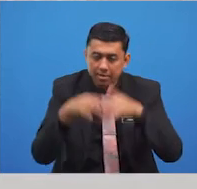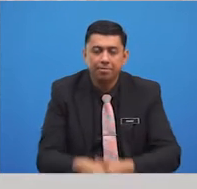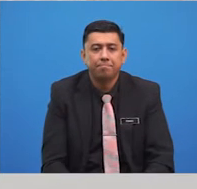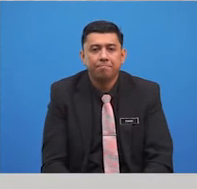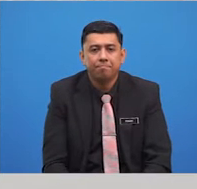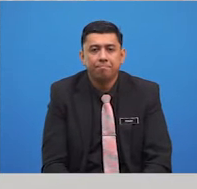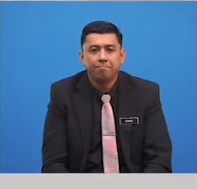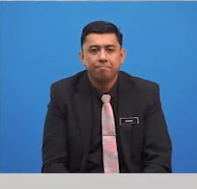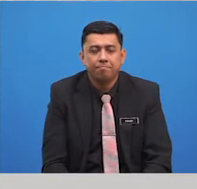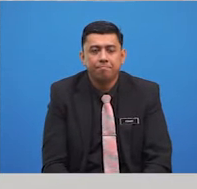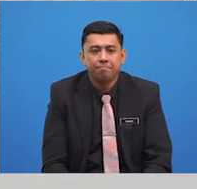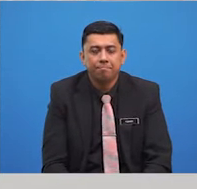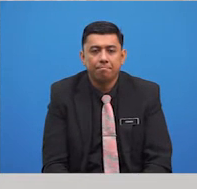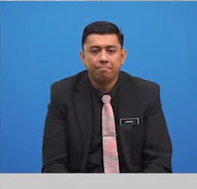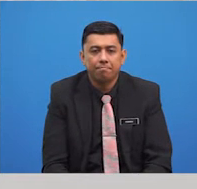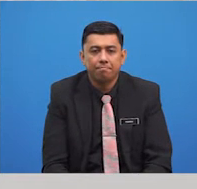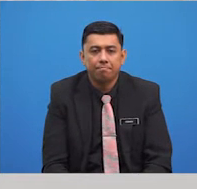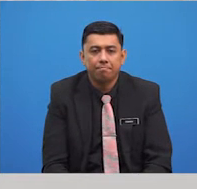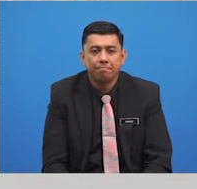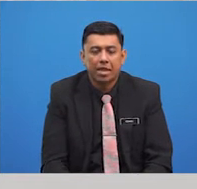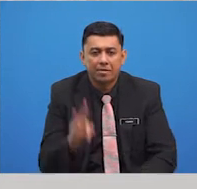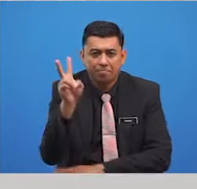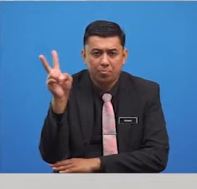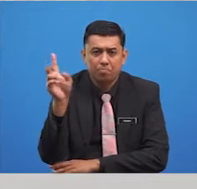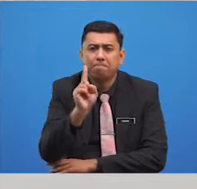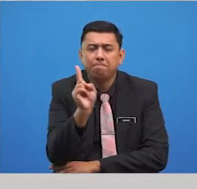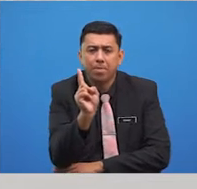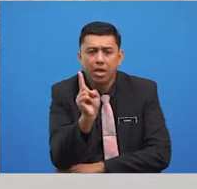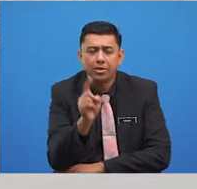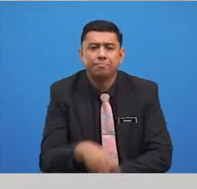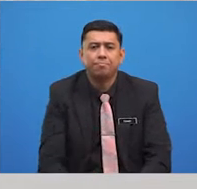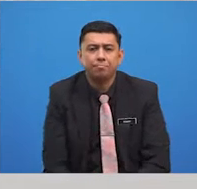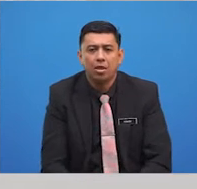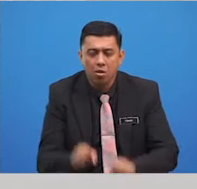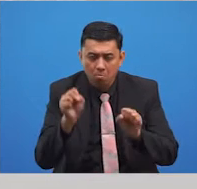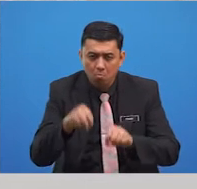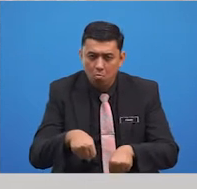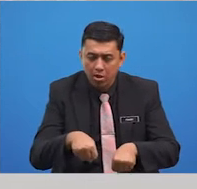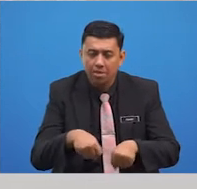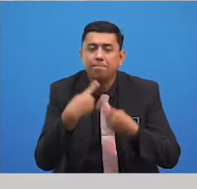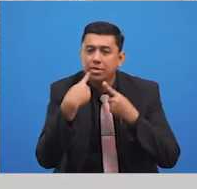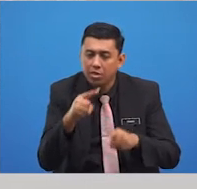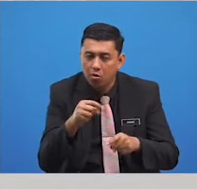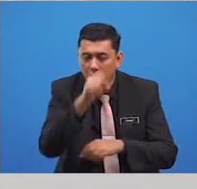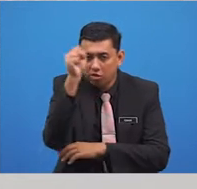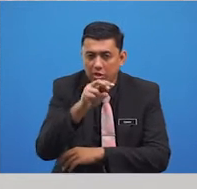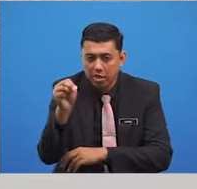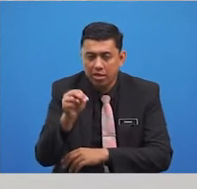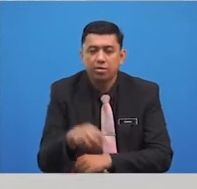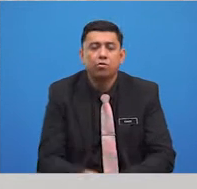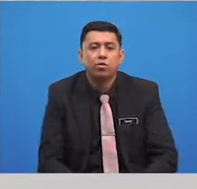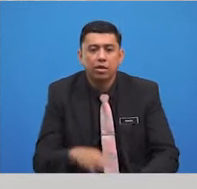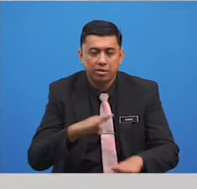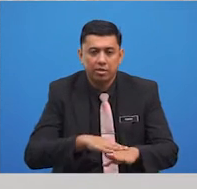A. Tenaga hidroelektrik. B. Tenaga suria. Murid-murid boleh menjawab soalan